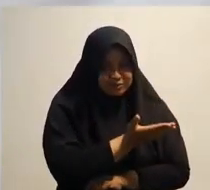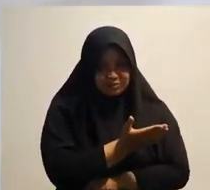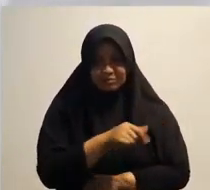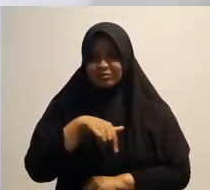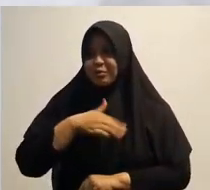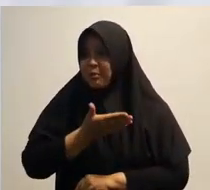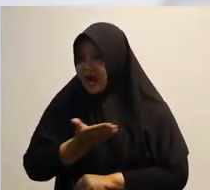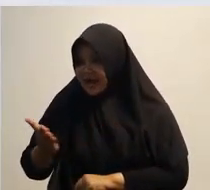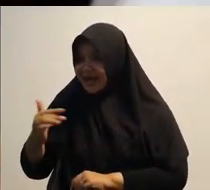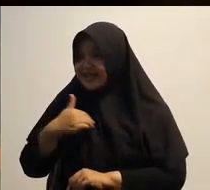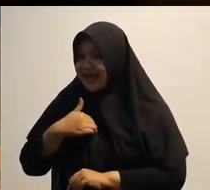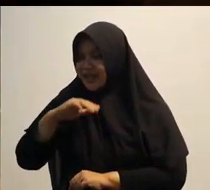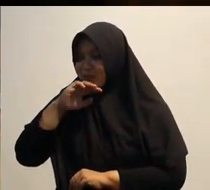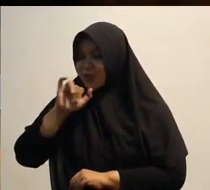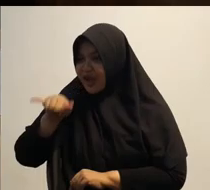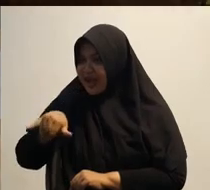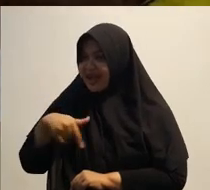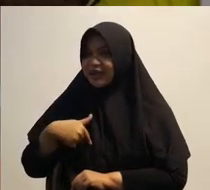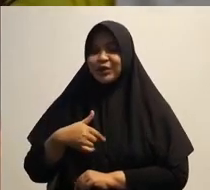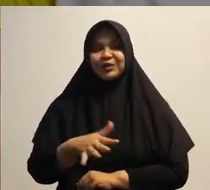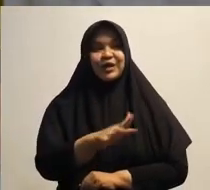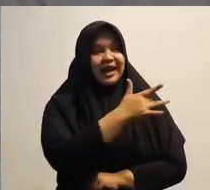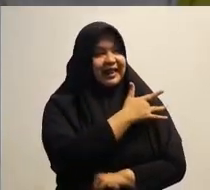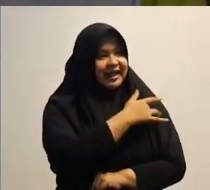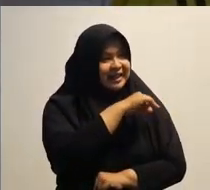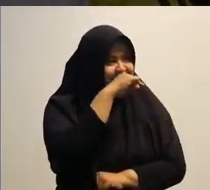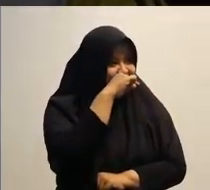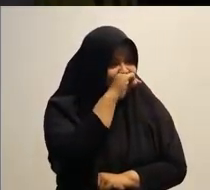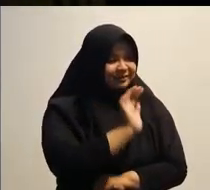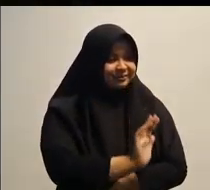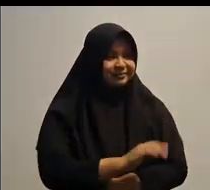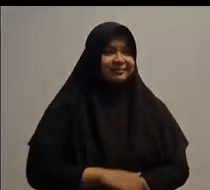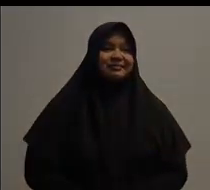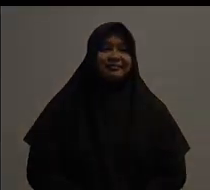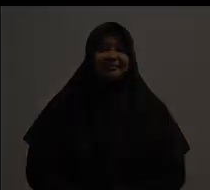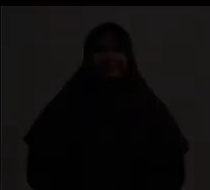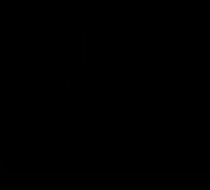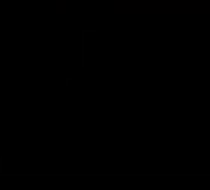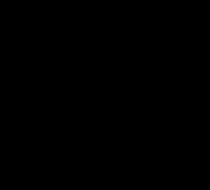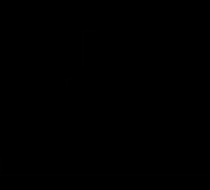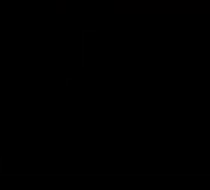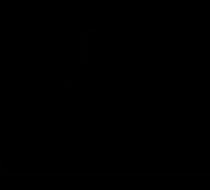Nanti bertemu Pak ya. Nggih. Terima kasih Pak. Nggih, dia mangke tenggiran nggih, kula tenggo nggih. Hati-hati lho, Pak. Hati-hati, Pak.